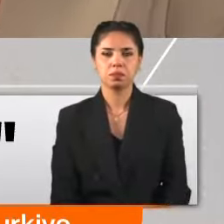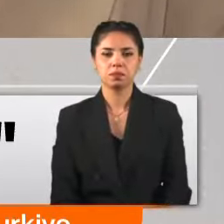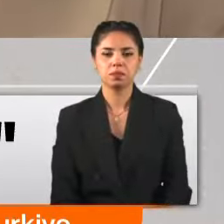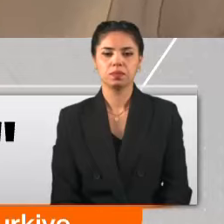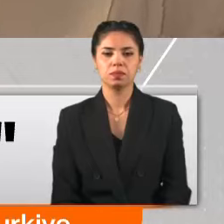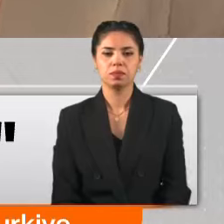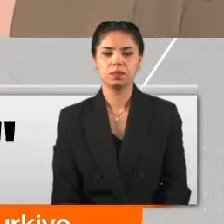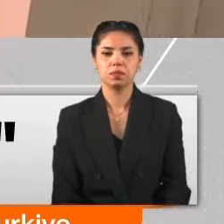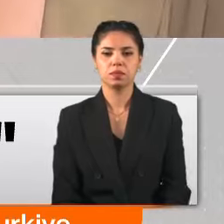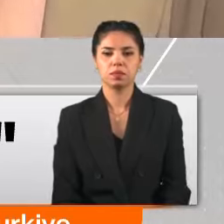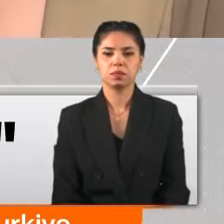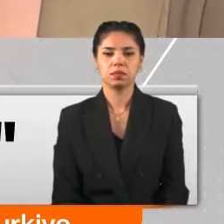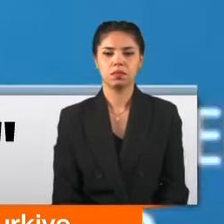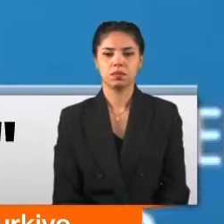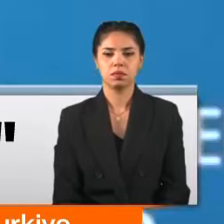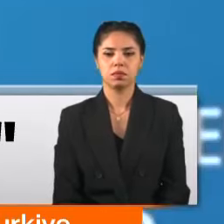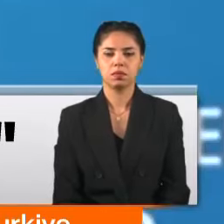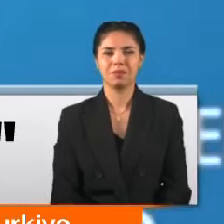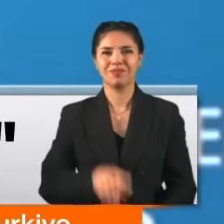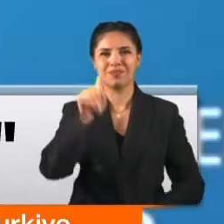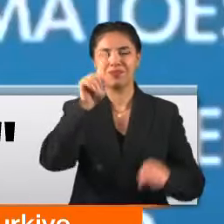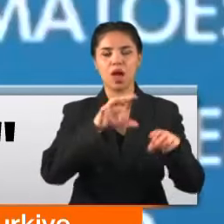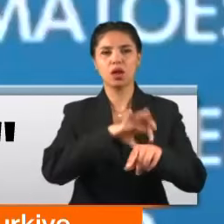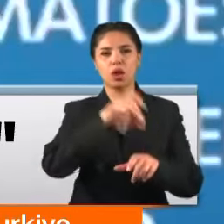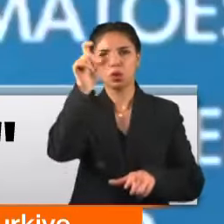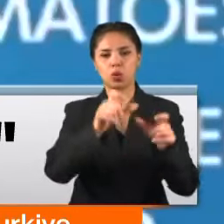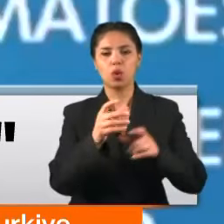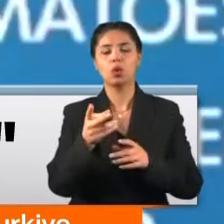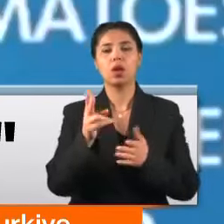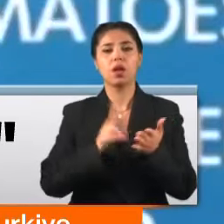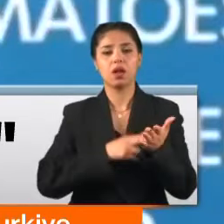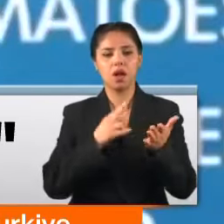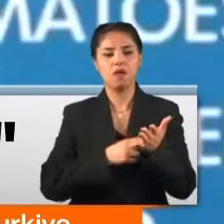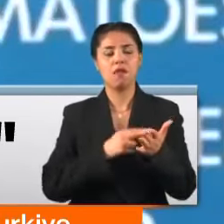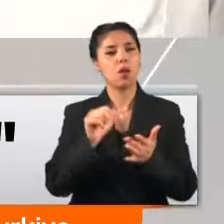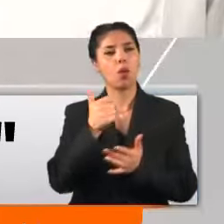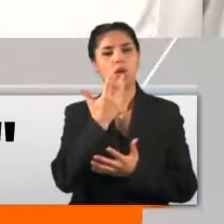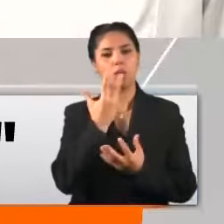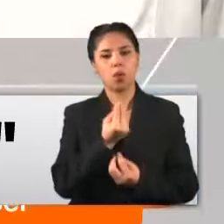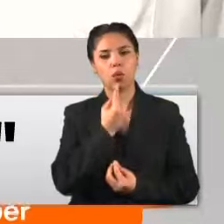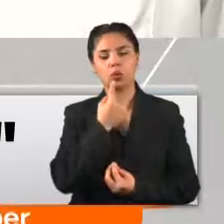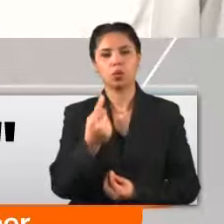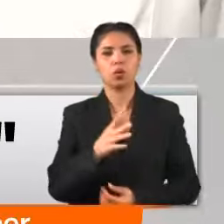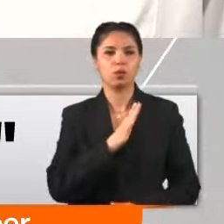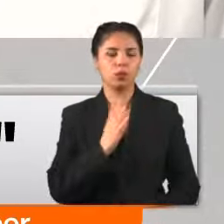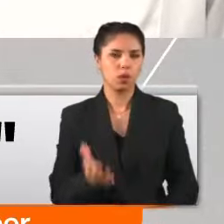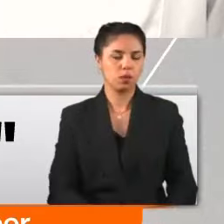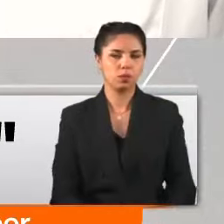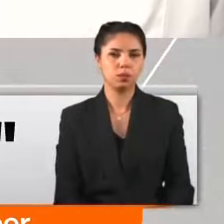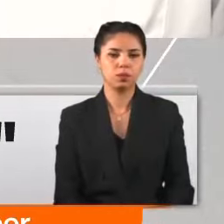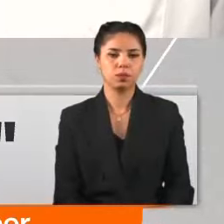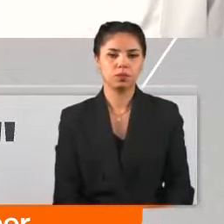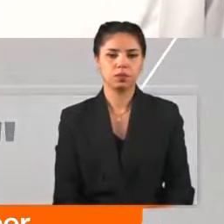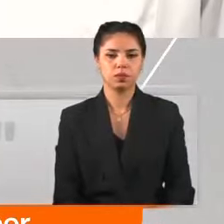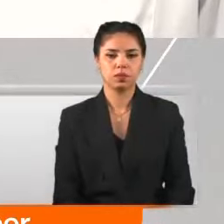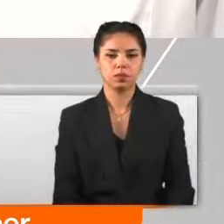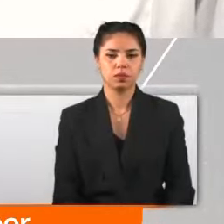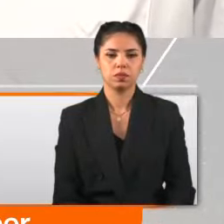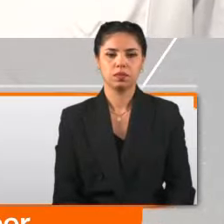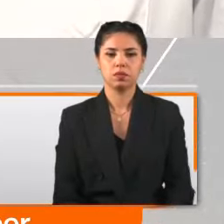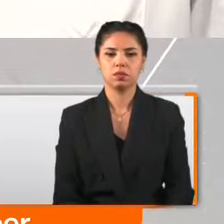bir olumsuzluk etki yaratmaz. Bazı doktorlar kahvaltıyı hala önemli görüyor. Kahvaltıyı atlamanın hem kilo alımıyla hem